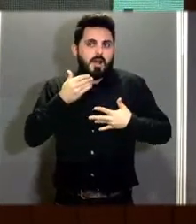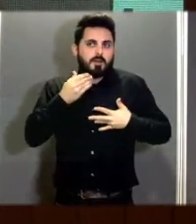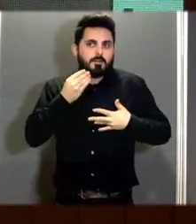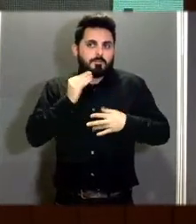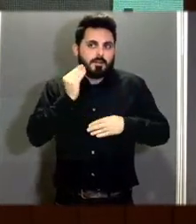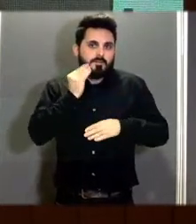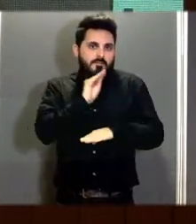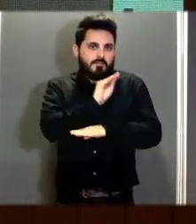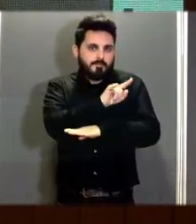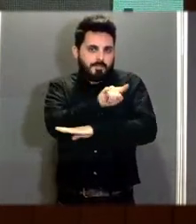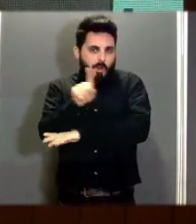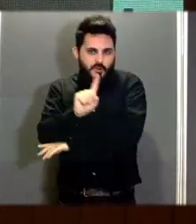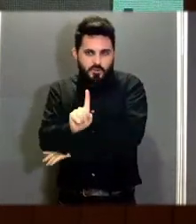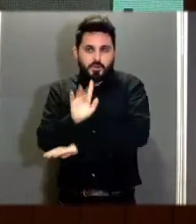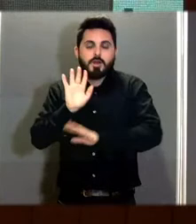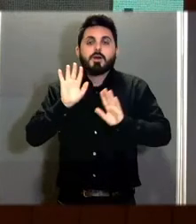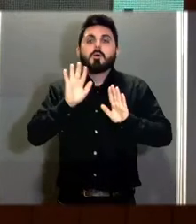que